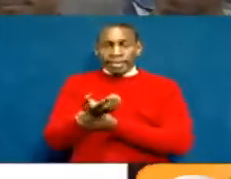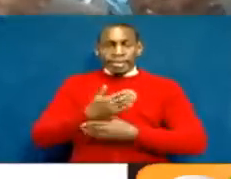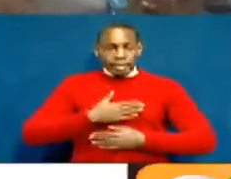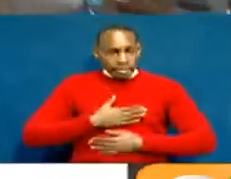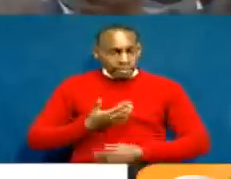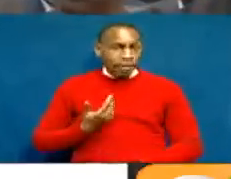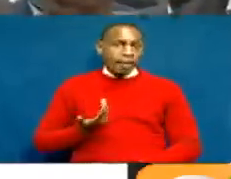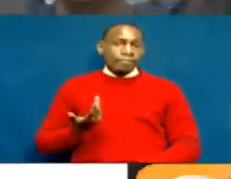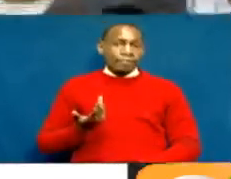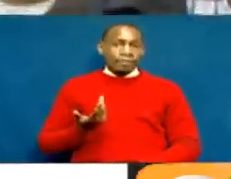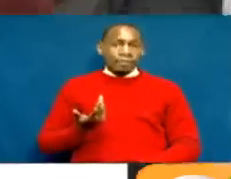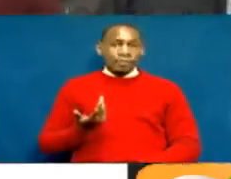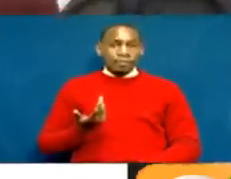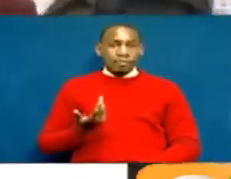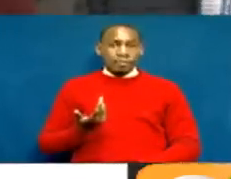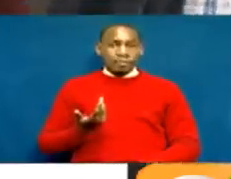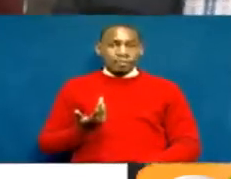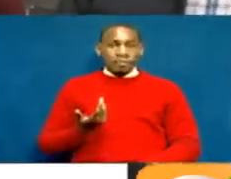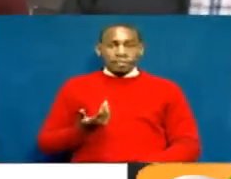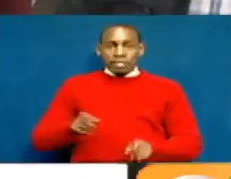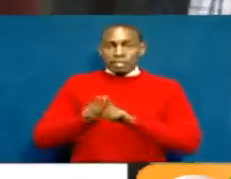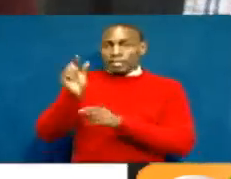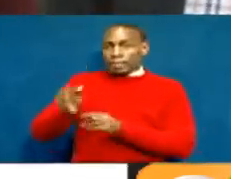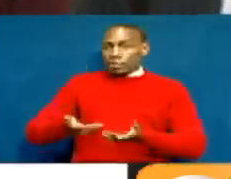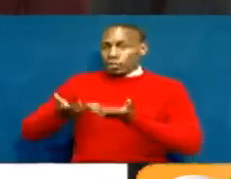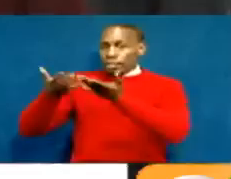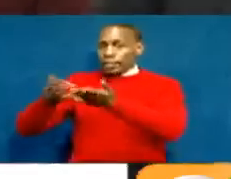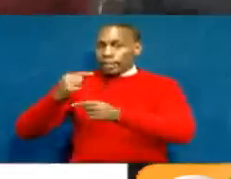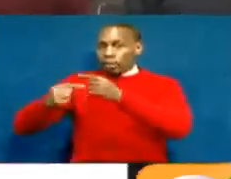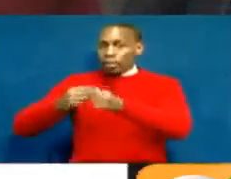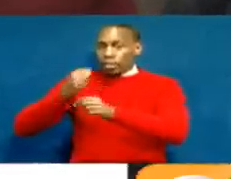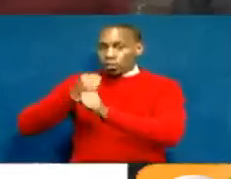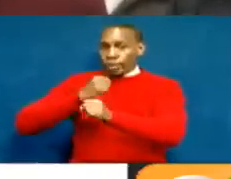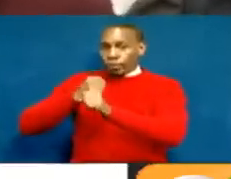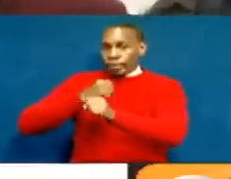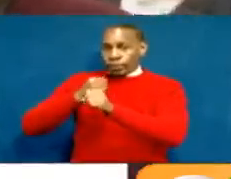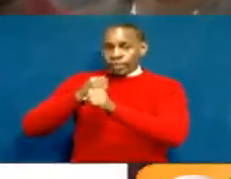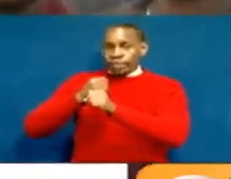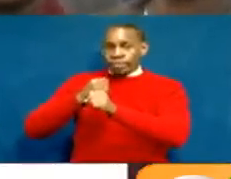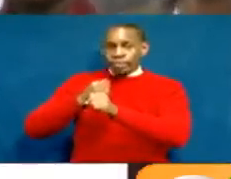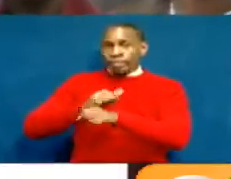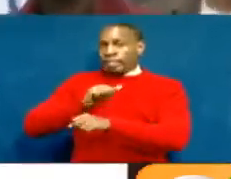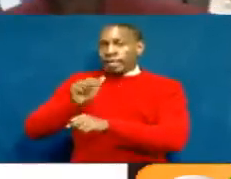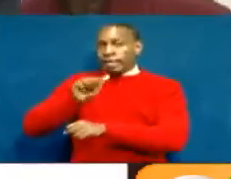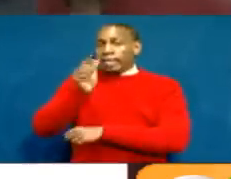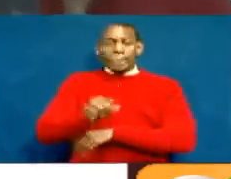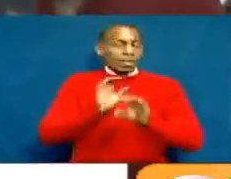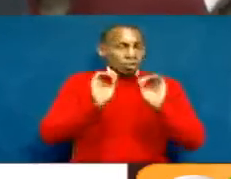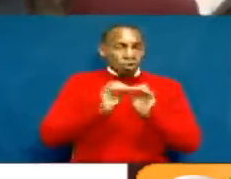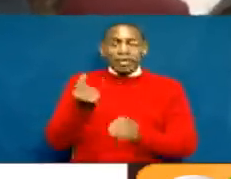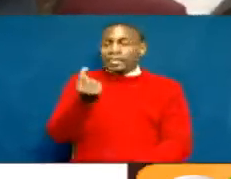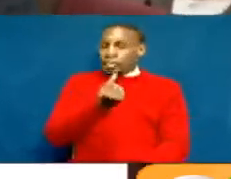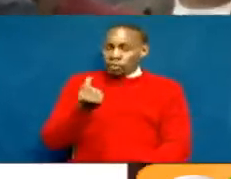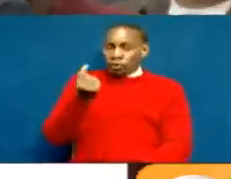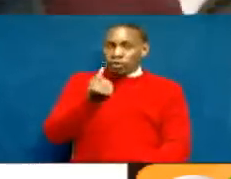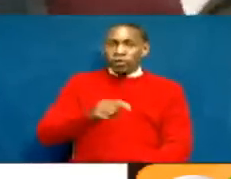heshima. Ya yule ambaye nitapatia aendelee naye iwe si mwingine